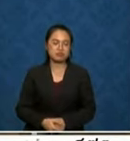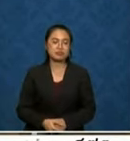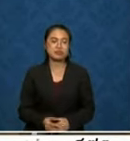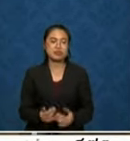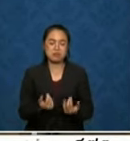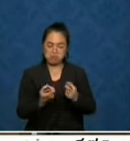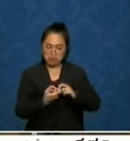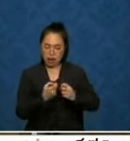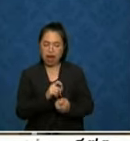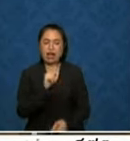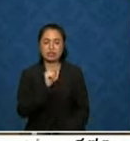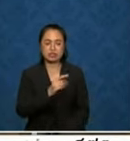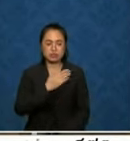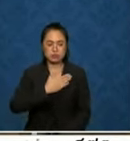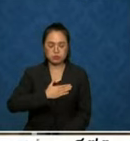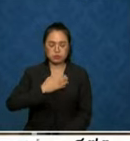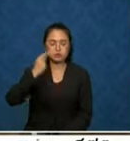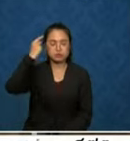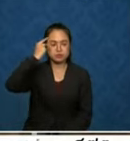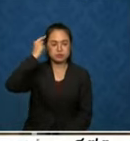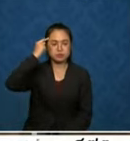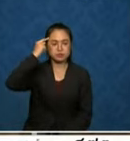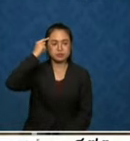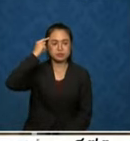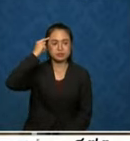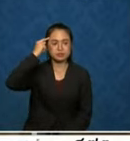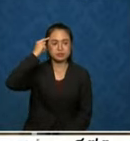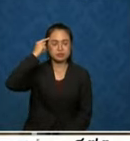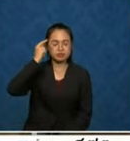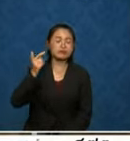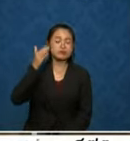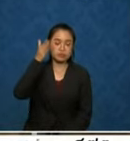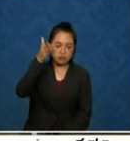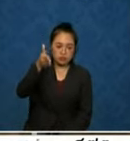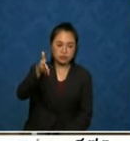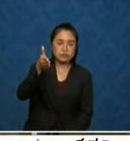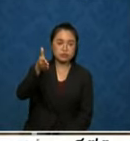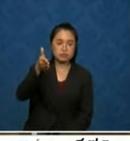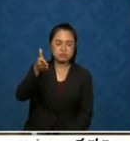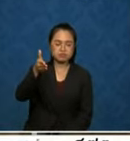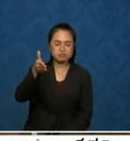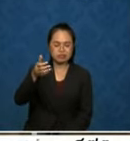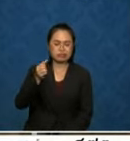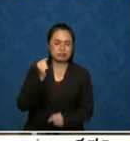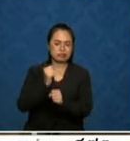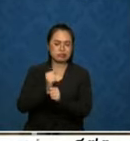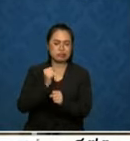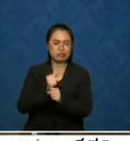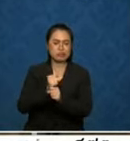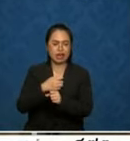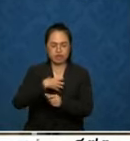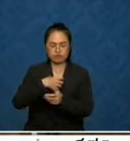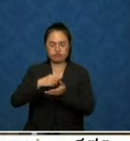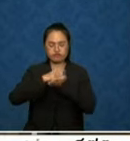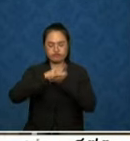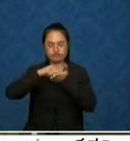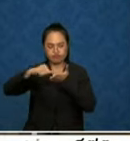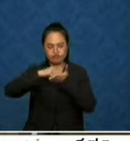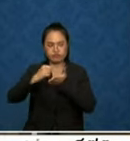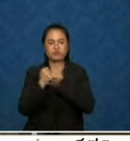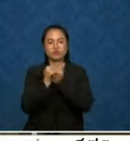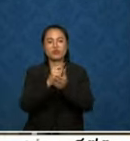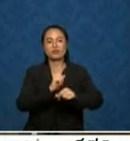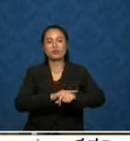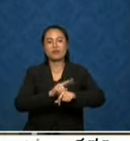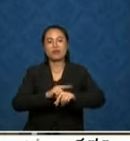องนี้ผมคิดว่ามันก็ต่อไปมันก็จะมีแต่ขายนะเราก็มาทำกันนะครับเพราะมันหมดเวลา